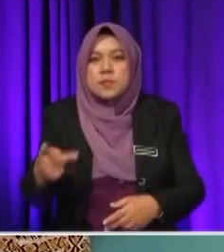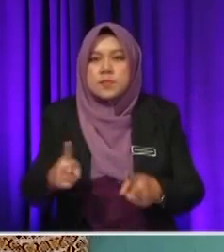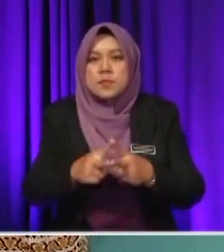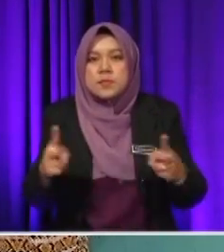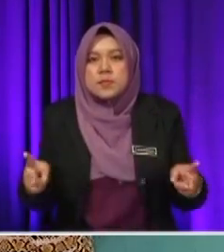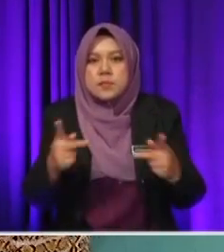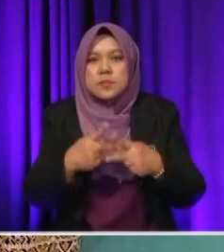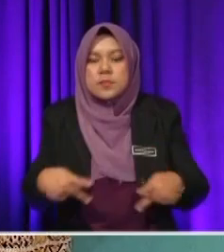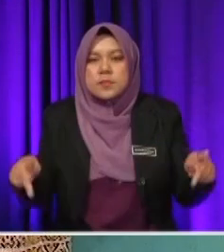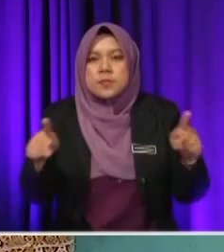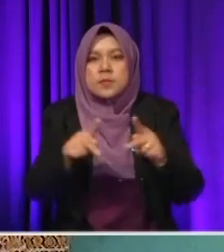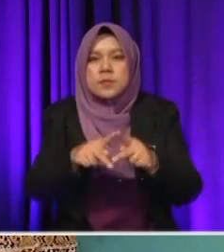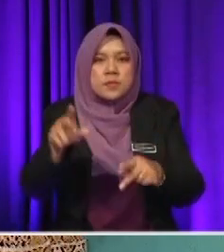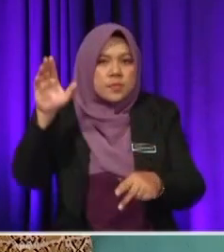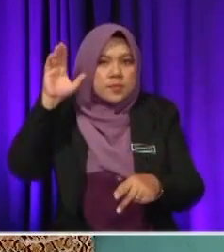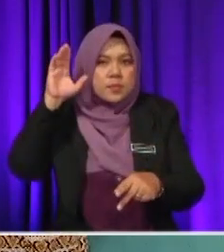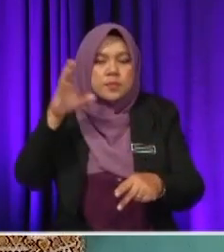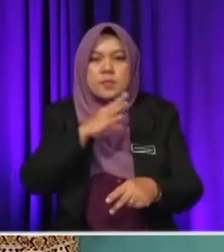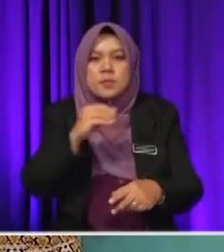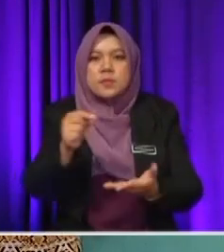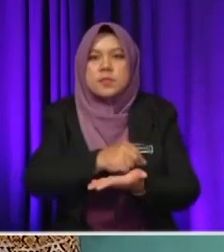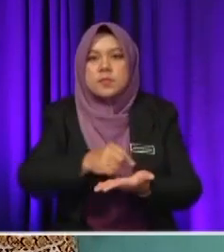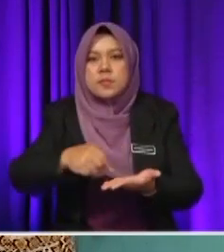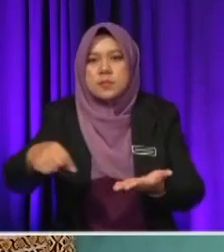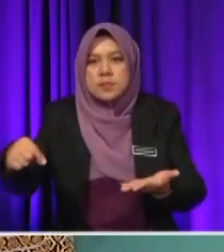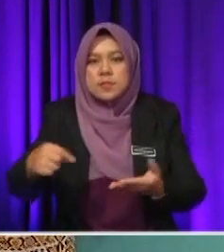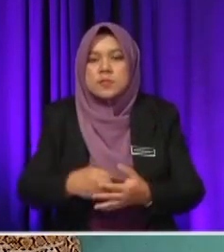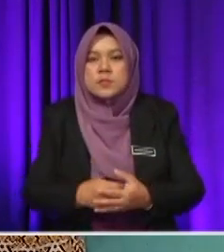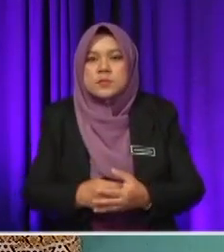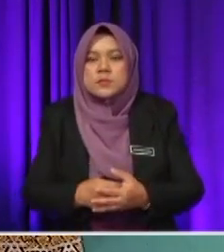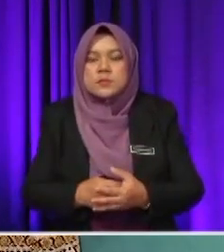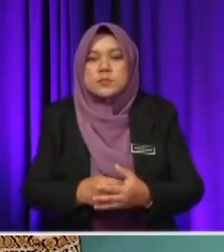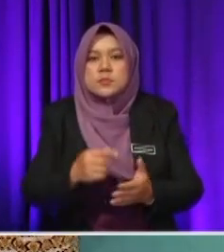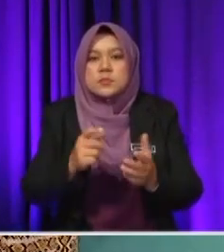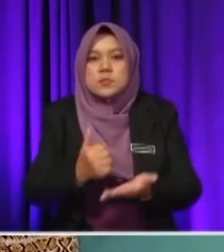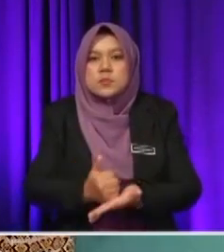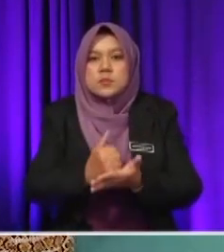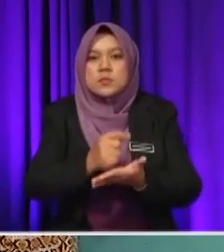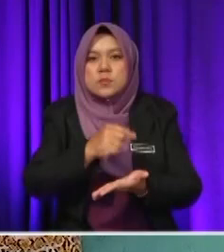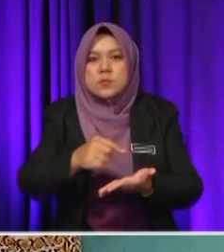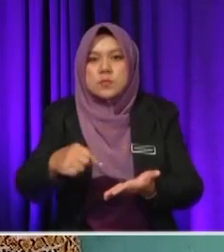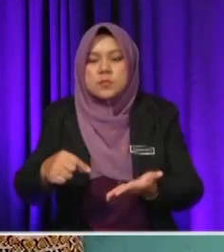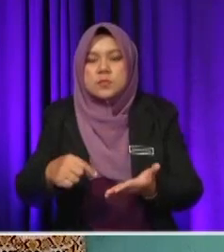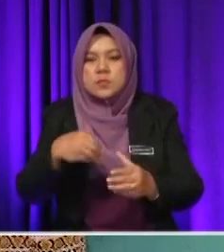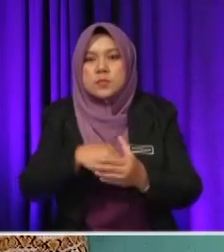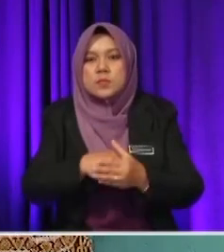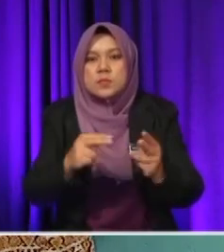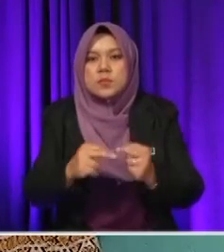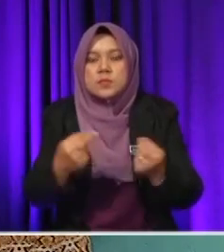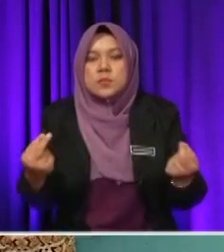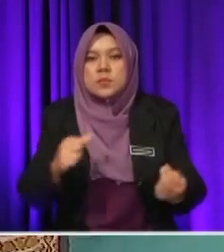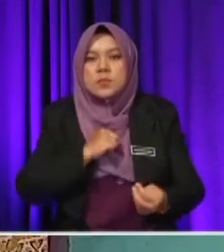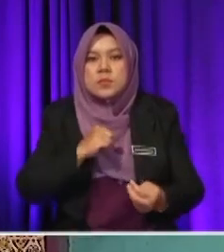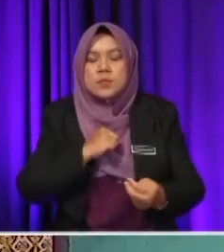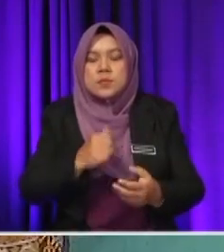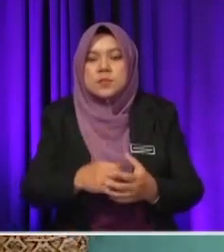kita mendengar dan juga mencatat jadi tolong catatnya dalam nota masing-masing apa yang kita akan bincangkan